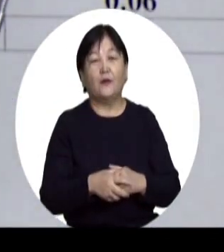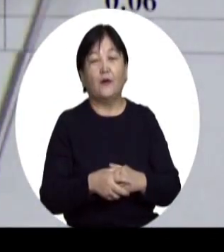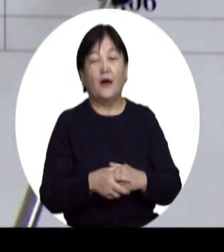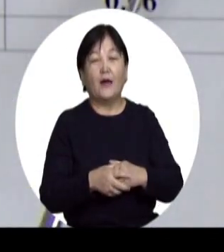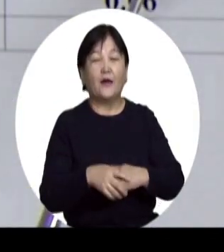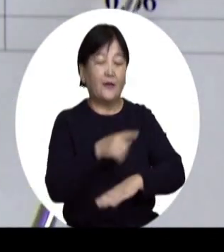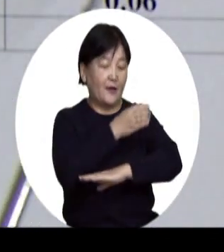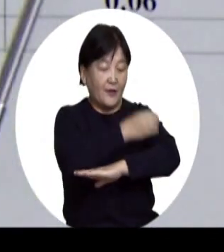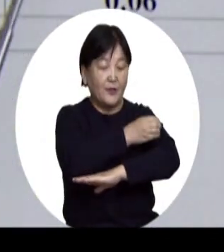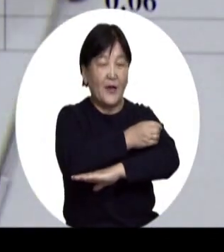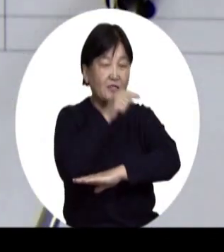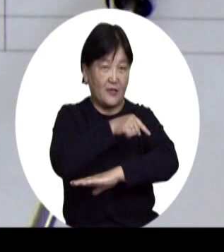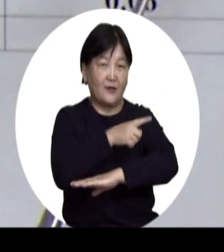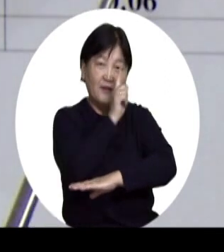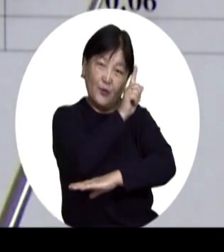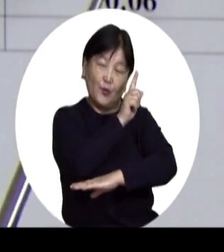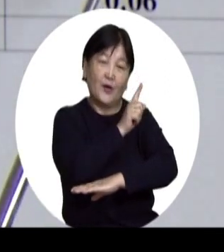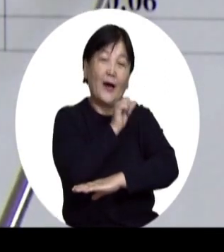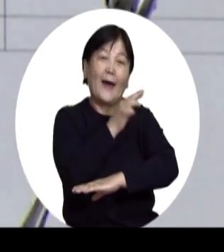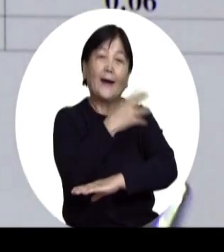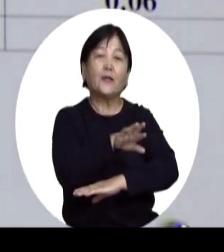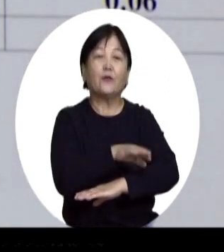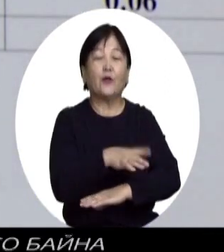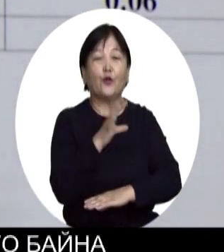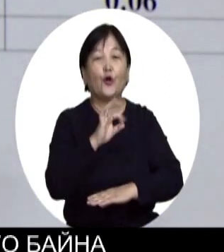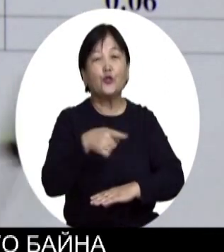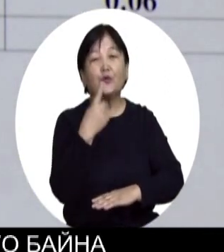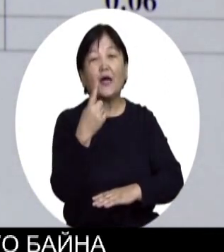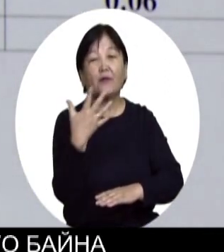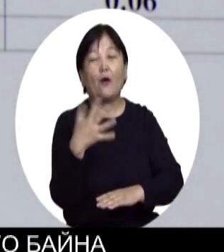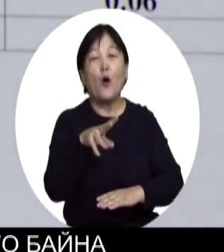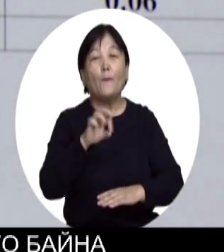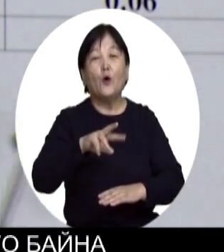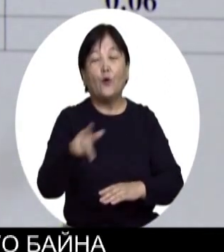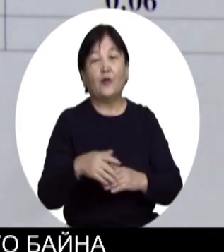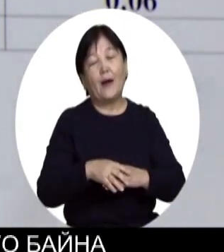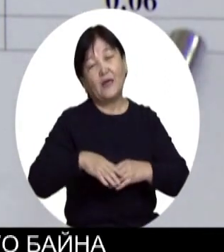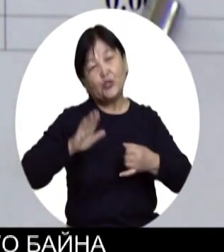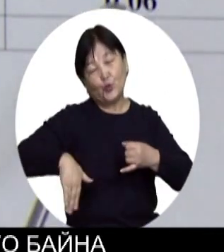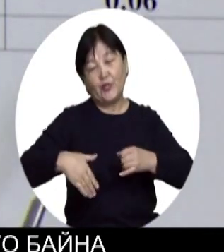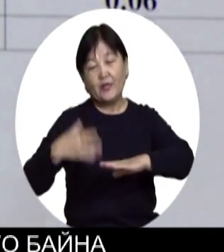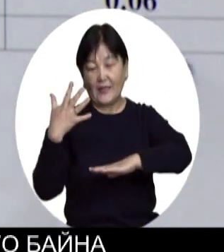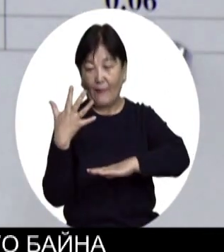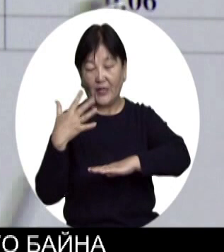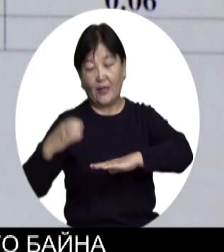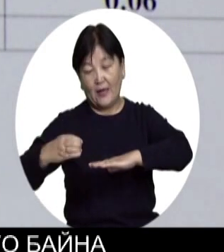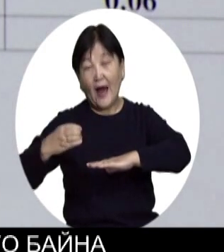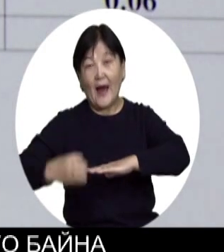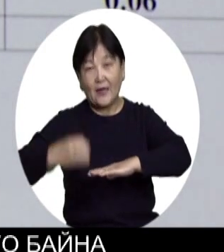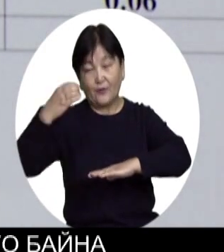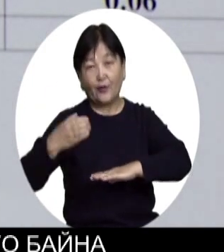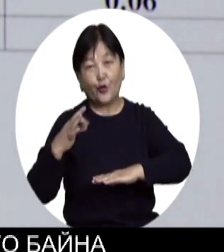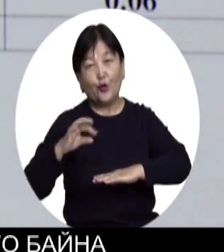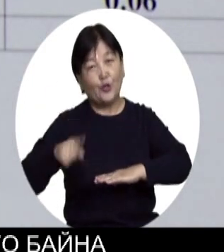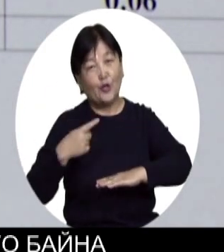эхний шил аяганх теосулфатын молын концентрац нь 0.15 мол. За хамгийн сүүлийн шил аяганх нь 0.3 болж